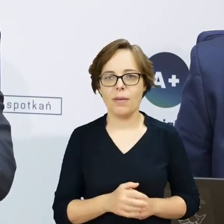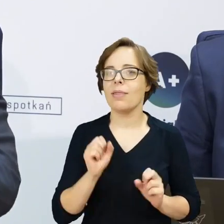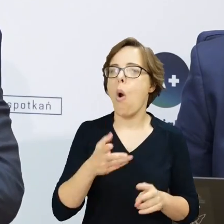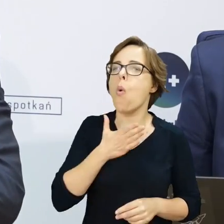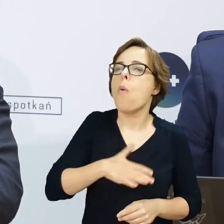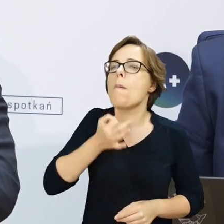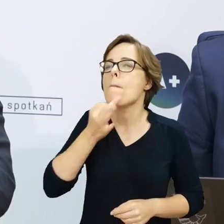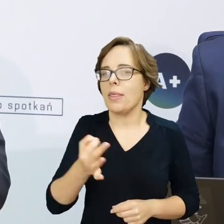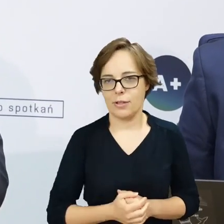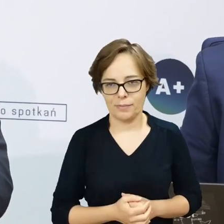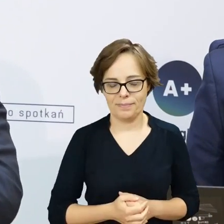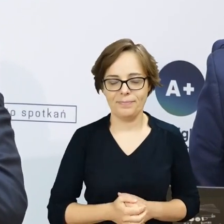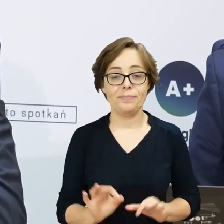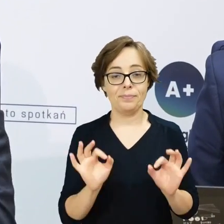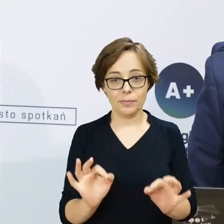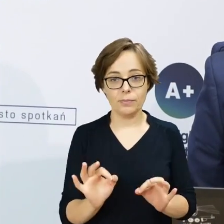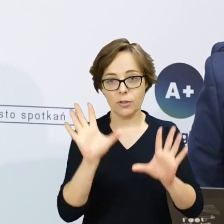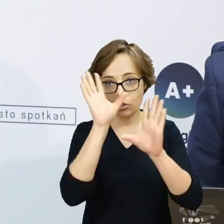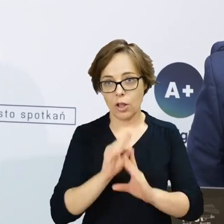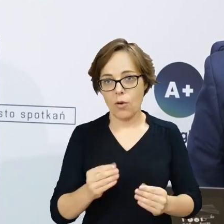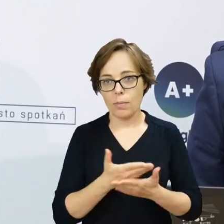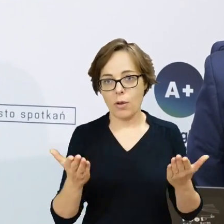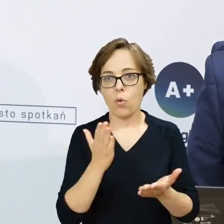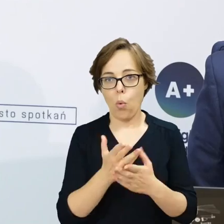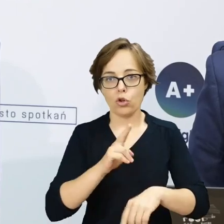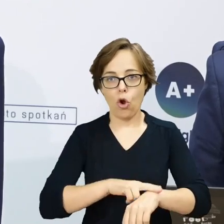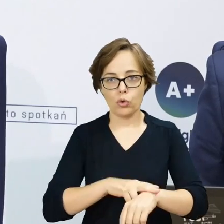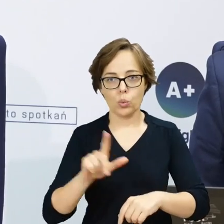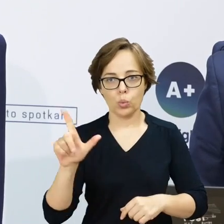Drodzy państwo, dochodzi godzina 14.